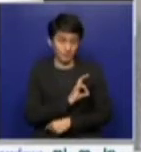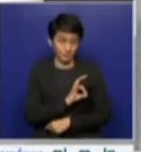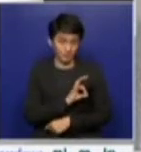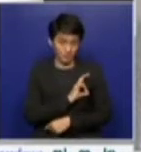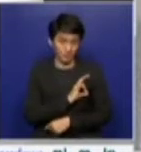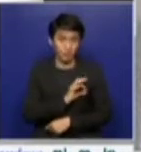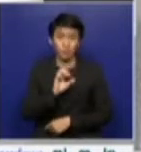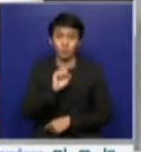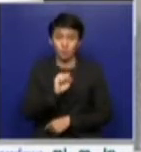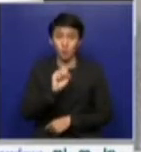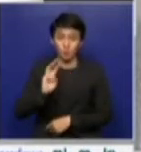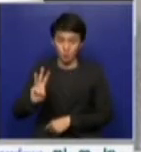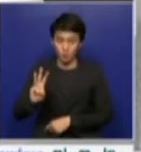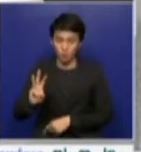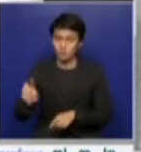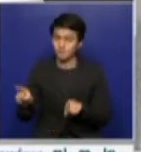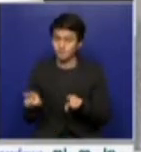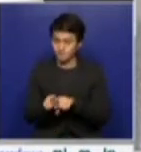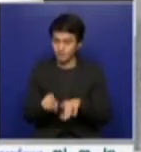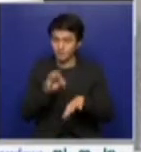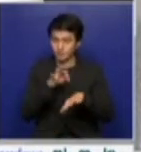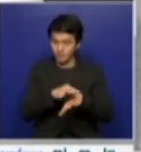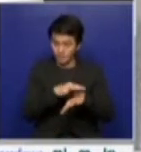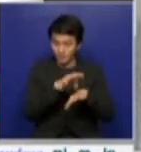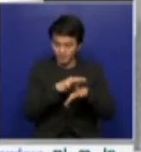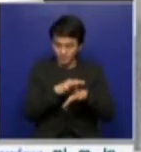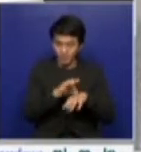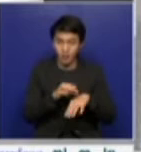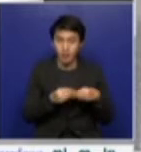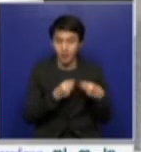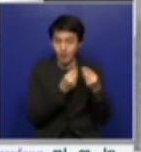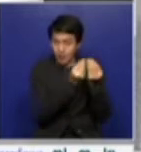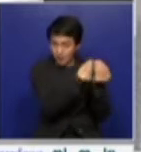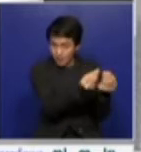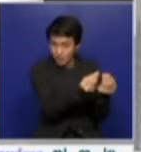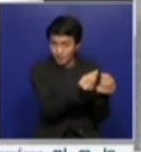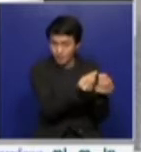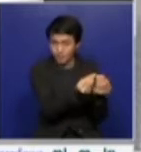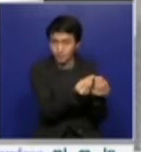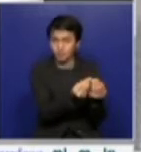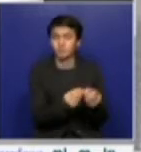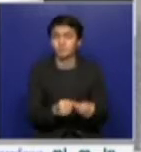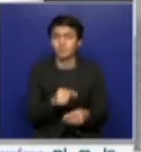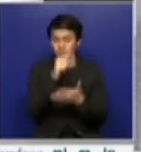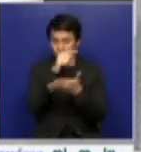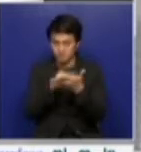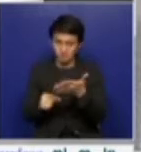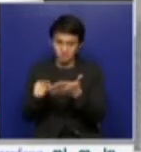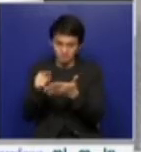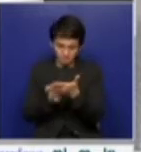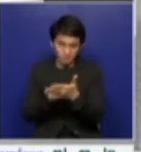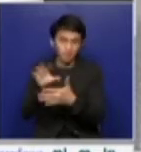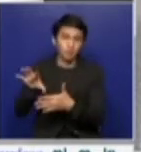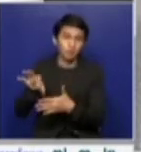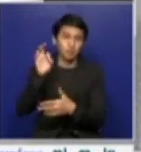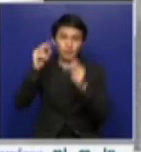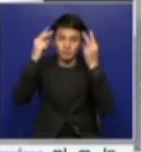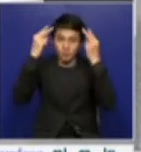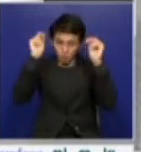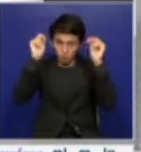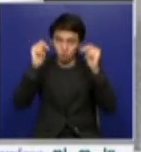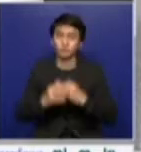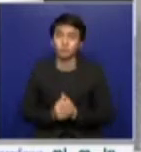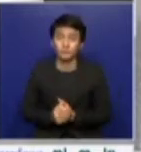ที่มาจากการแต่งตั้งโดยท่านนายกรัฐมนตรีนั้นสามารถเลือกนายกรัฐมนตรีได้เมื่อ